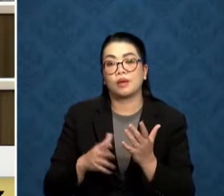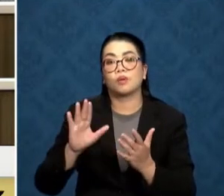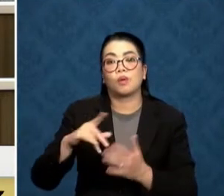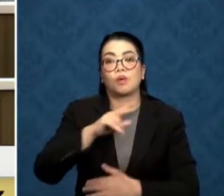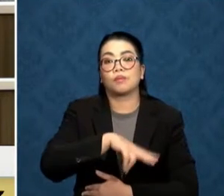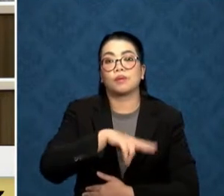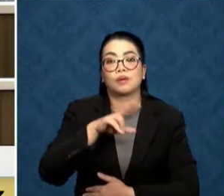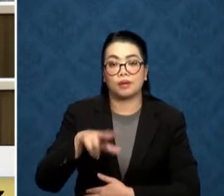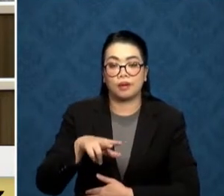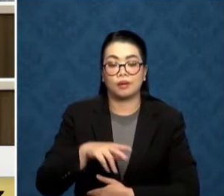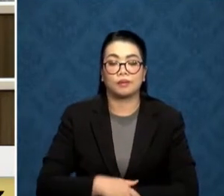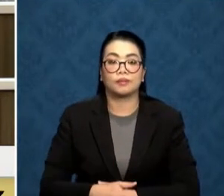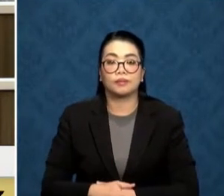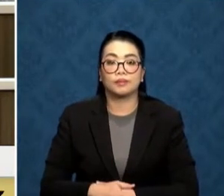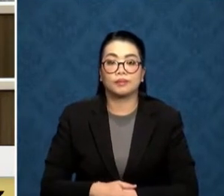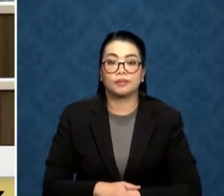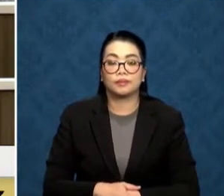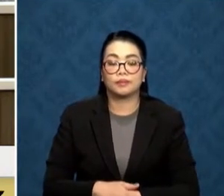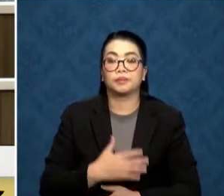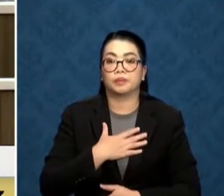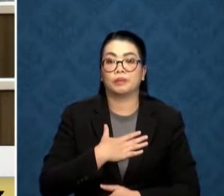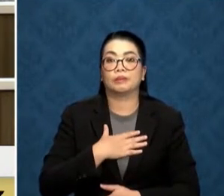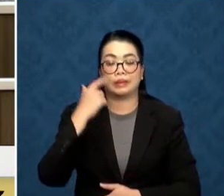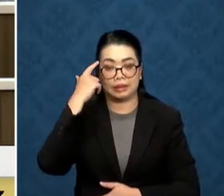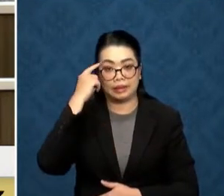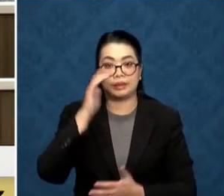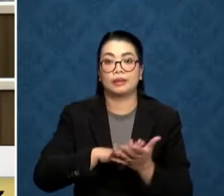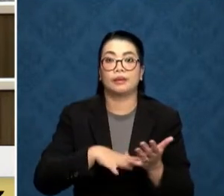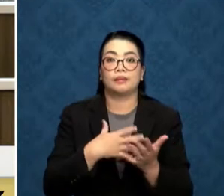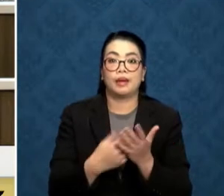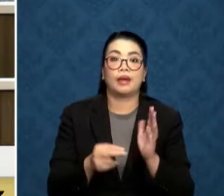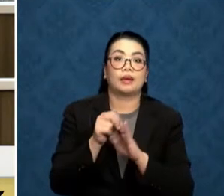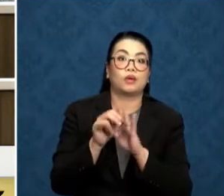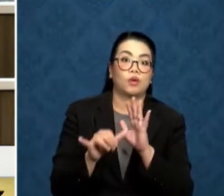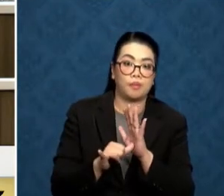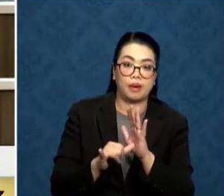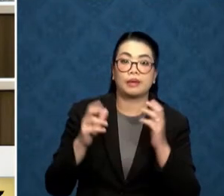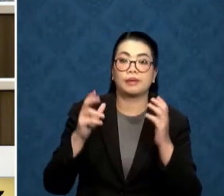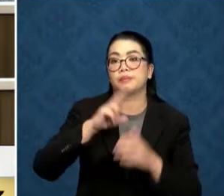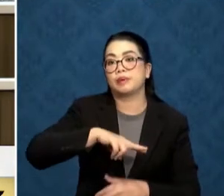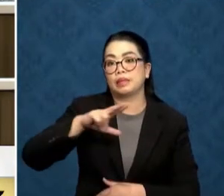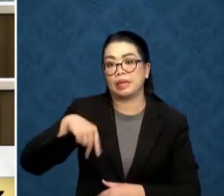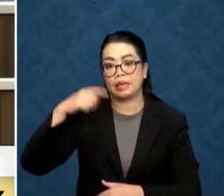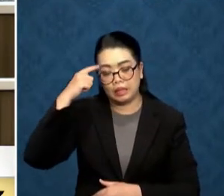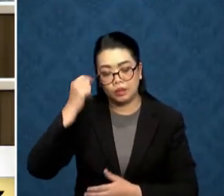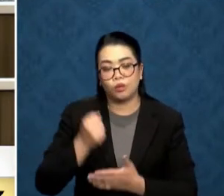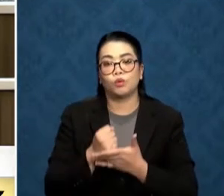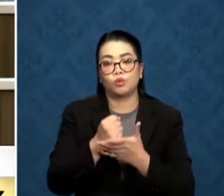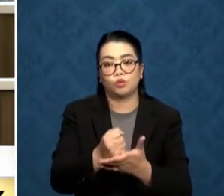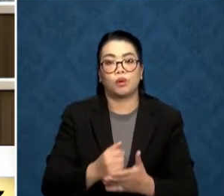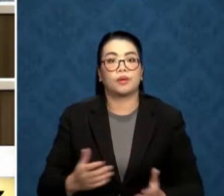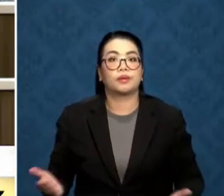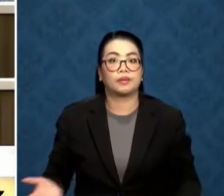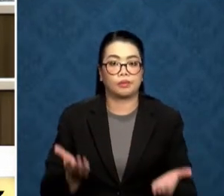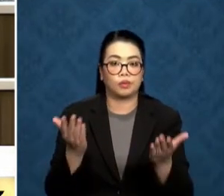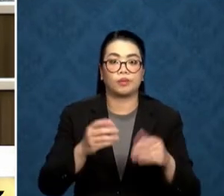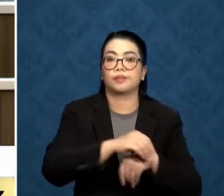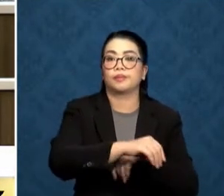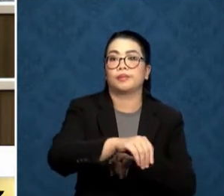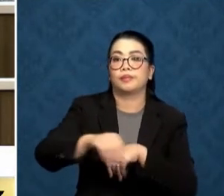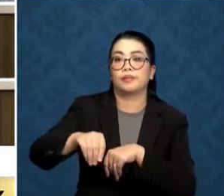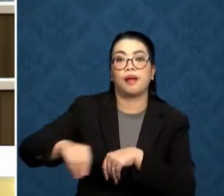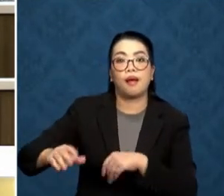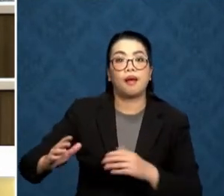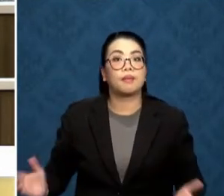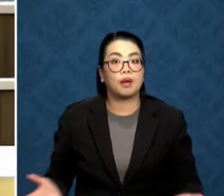พักเพื่อไทยครับแลผมเชื่อคร นโยบายนี้รัฐบาแลพกเพื่ไทยจะช่วยการสบตนครัให้ทุกภาคส่น ปลกดัน